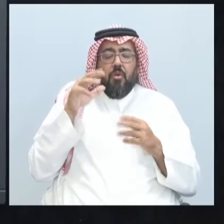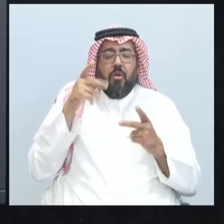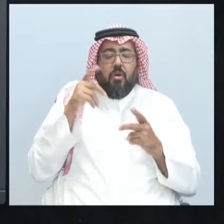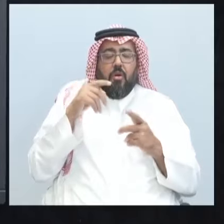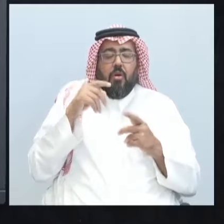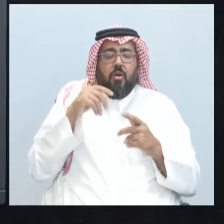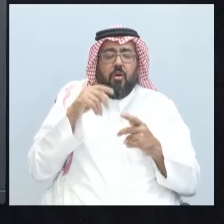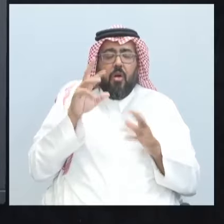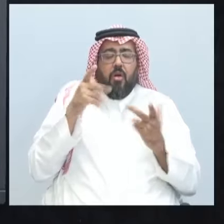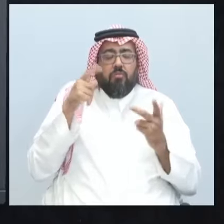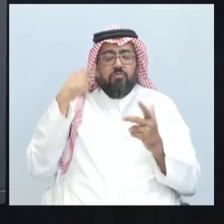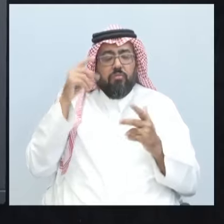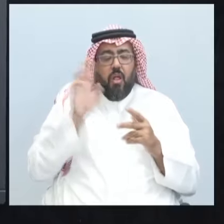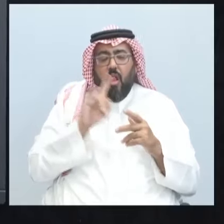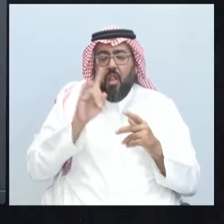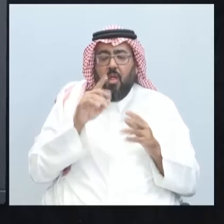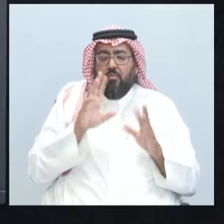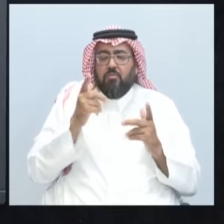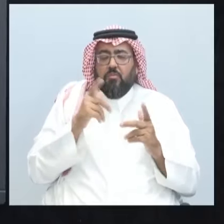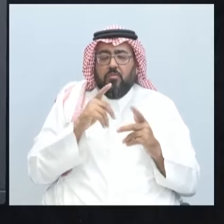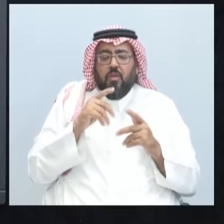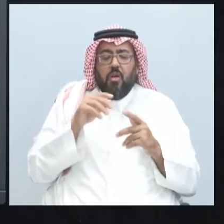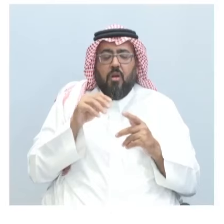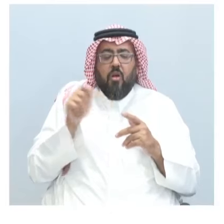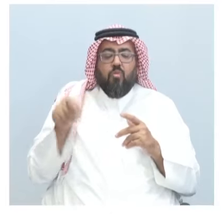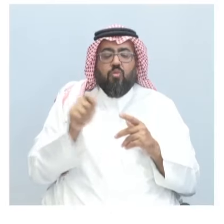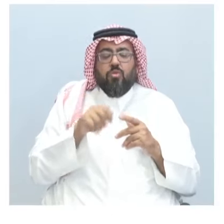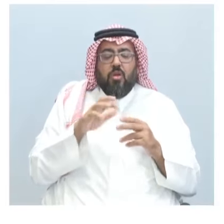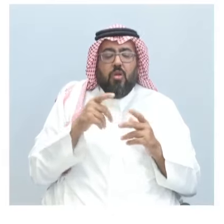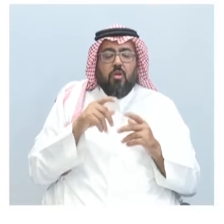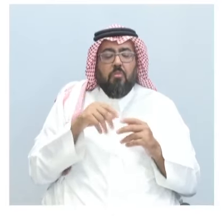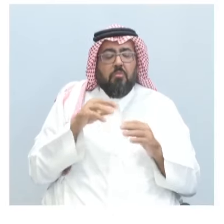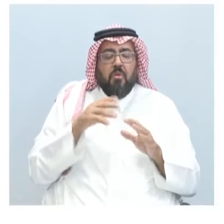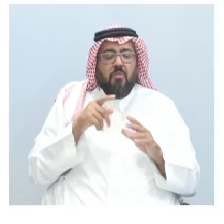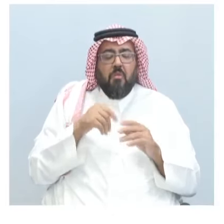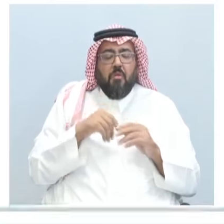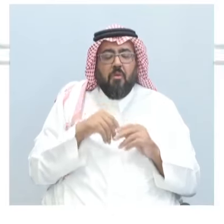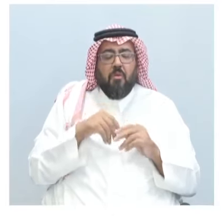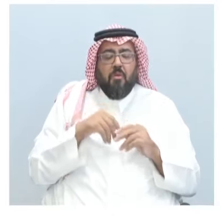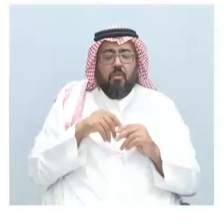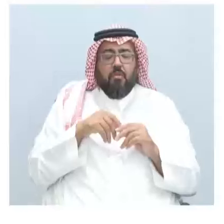كانه ينكر على موسى هذا الطلب